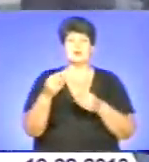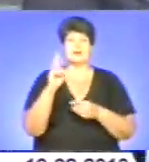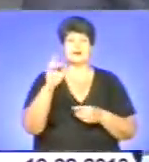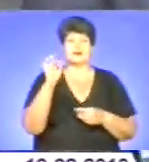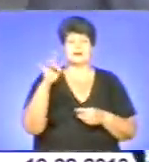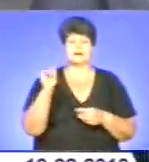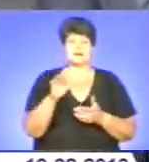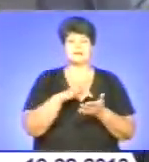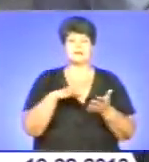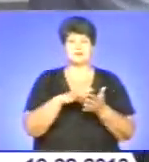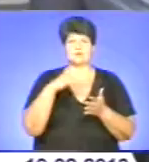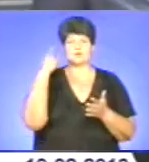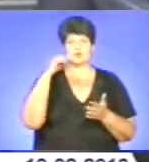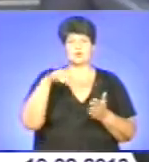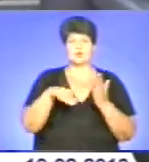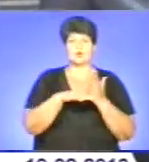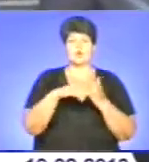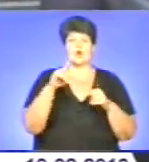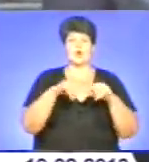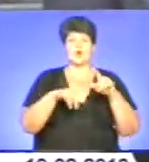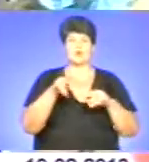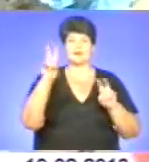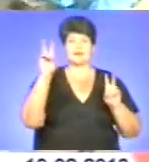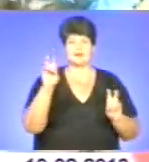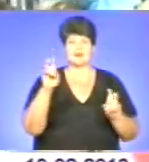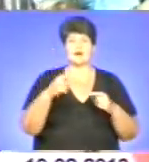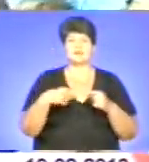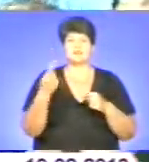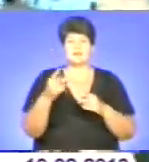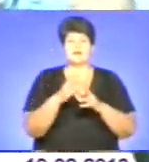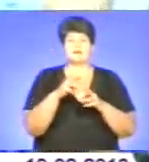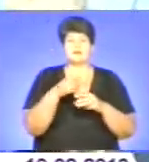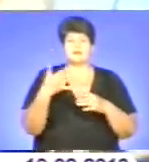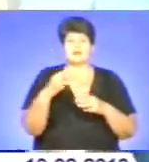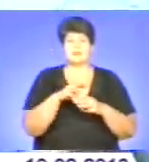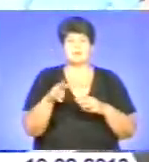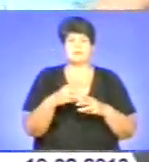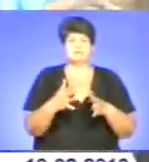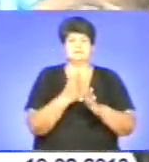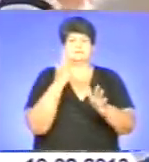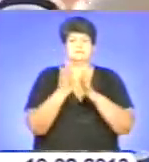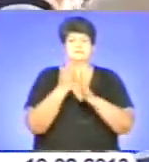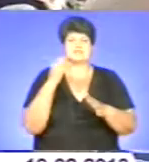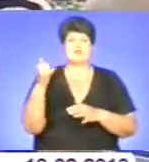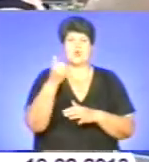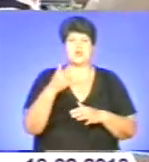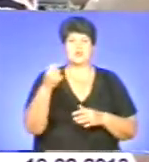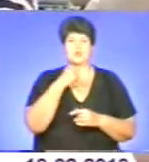центру соціально-психологічної допомоги родина а через кілька метрів теж черги найбільші за м'ясом і олією